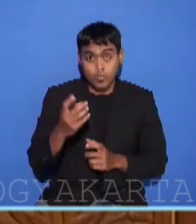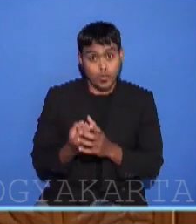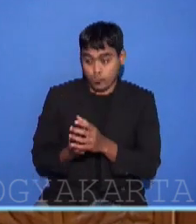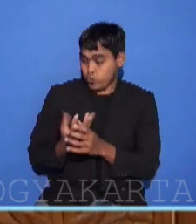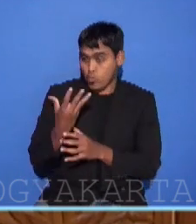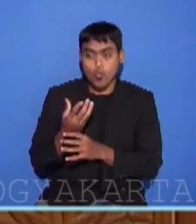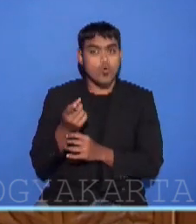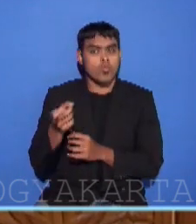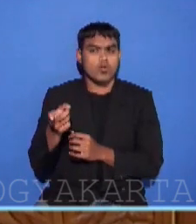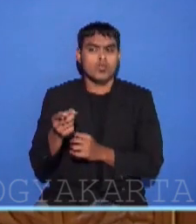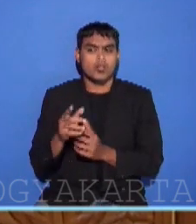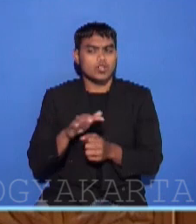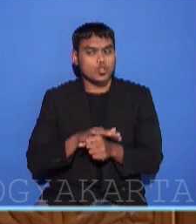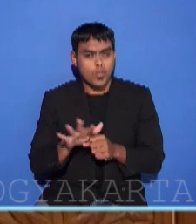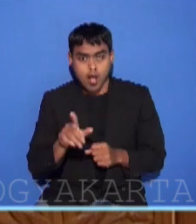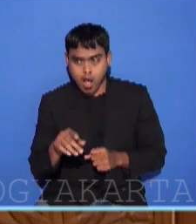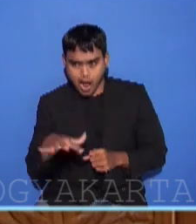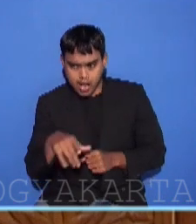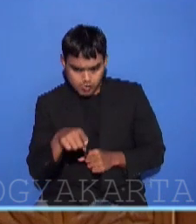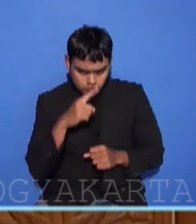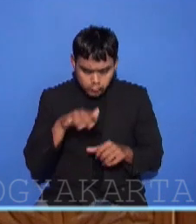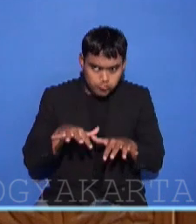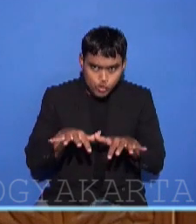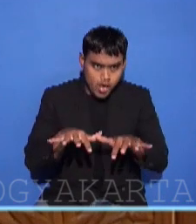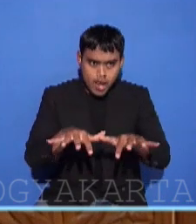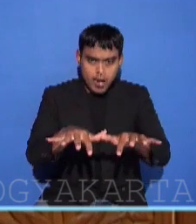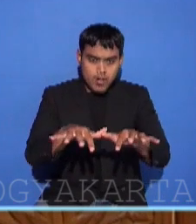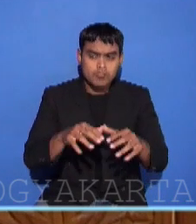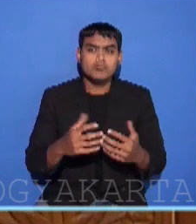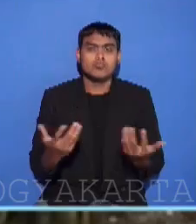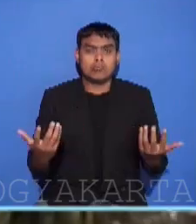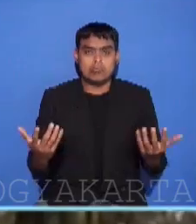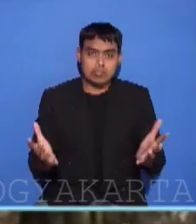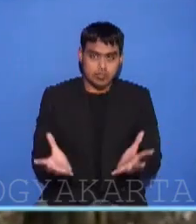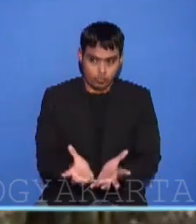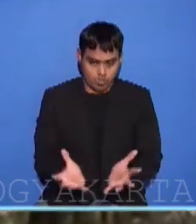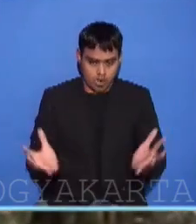Eman ketan to Kang ngecor tanemannes jalaran to emb